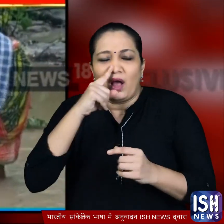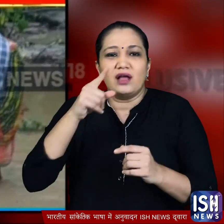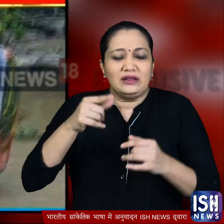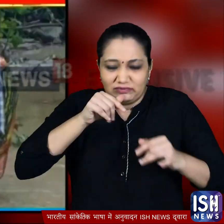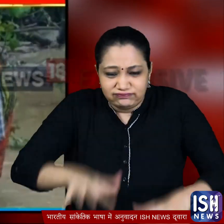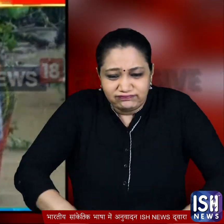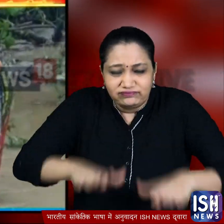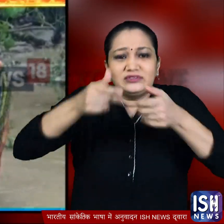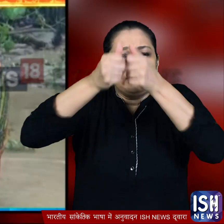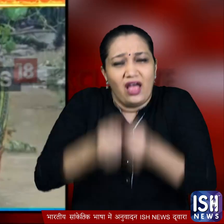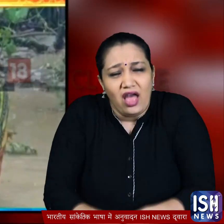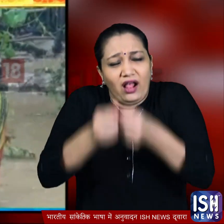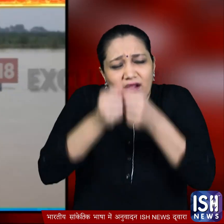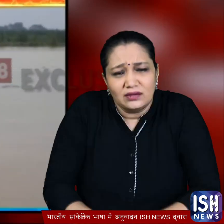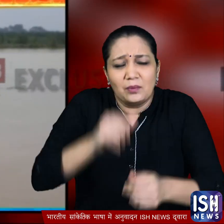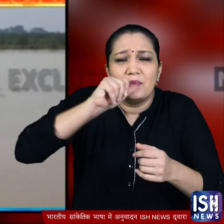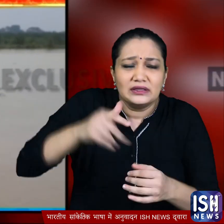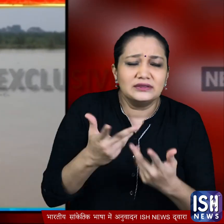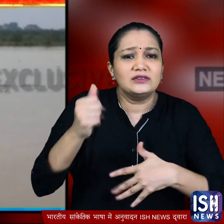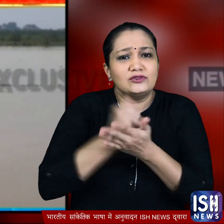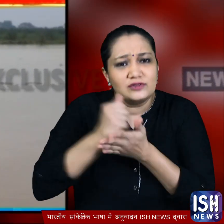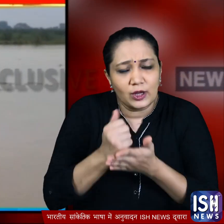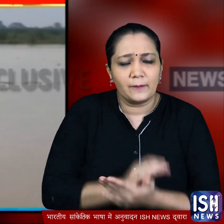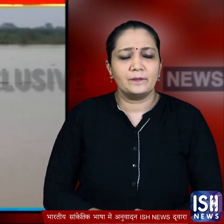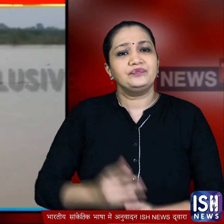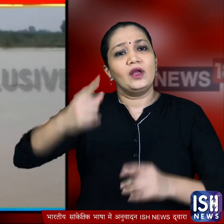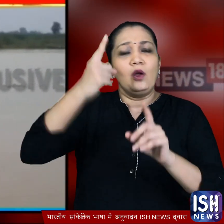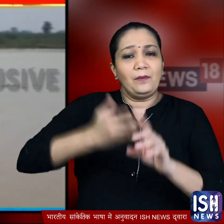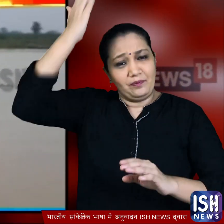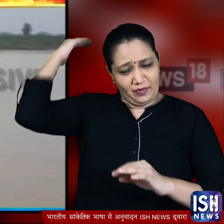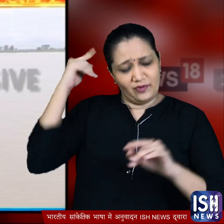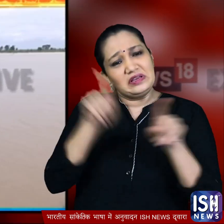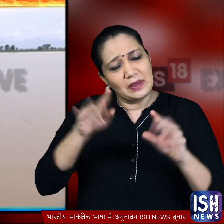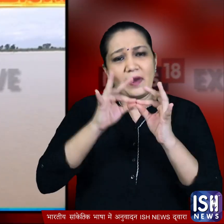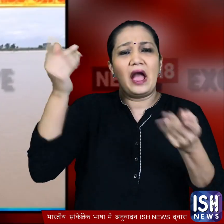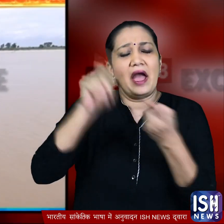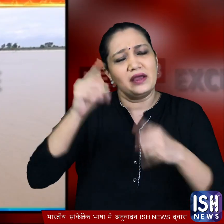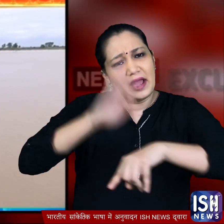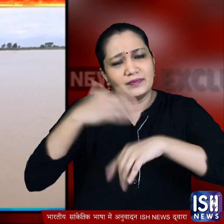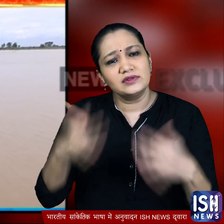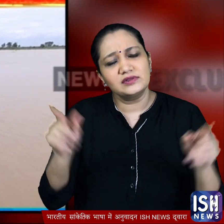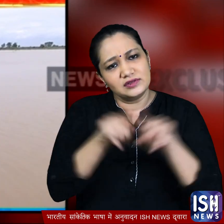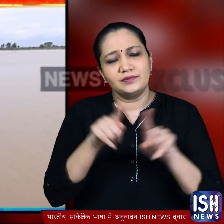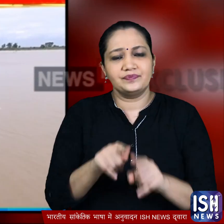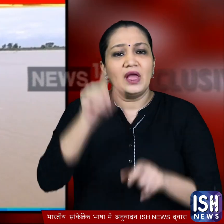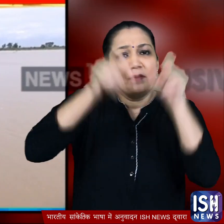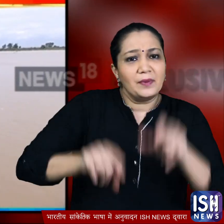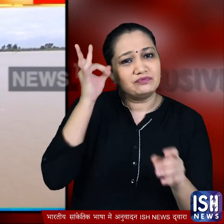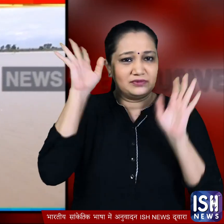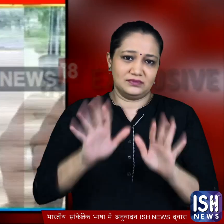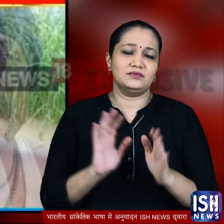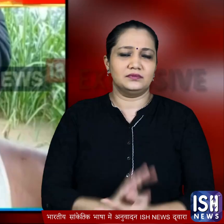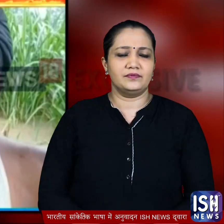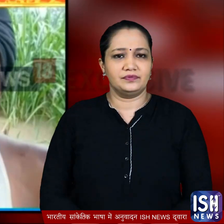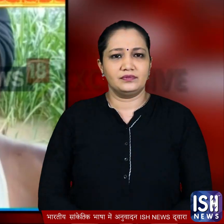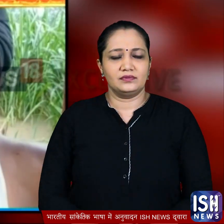महिला बाढ़ में डूबा हैंडपंप चलाती दिखी। बगहा में पिछली बार भी बाढ़ ने ऐसा ही तांडव किया था और इस बार भी वही हाल है, जिससे लोग नाराज